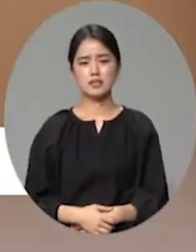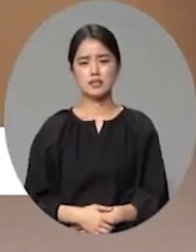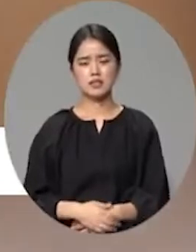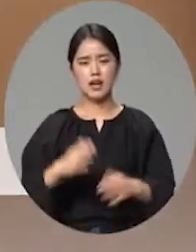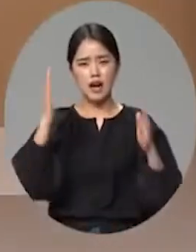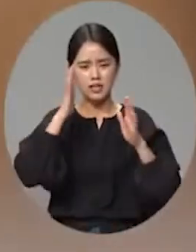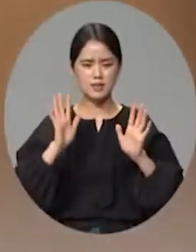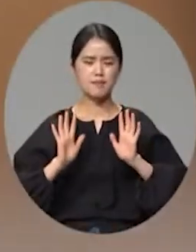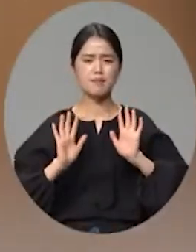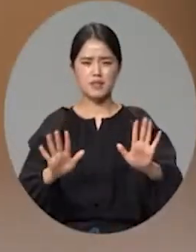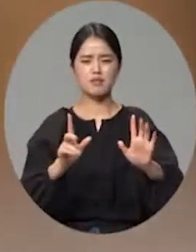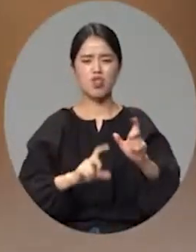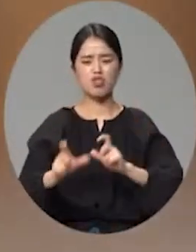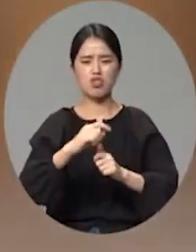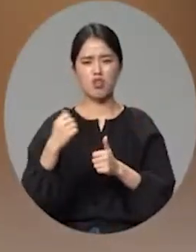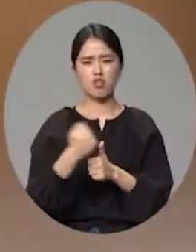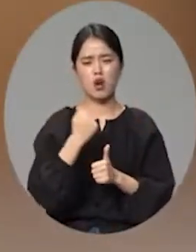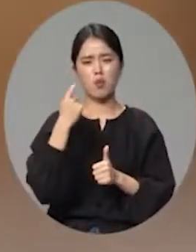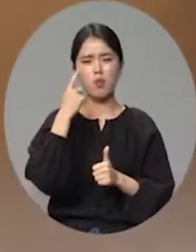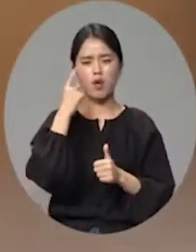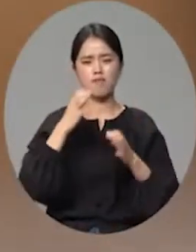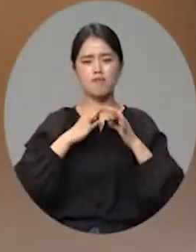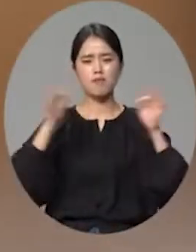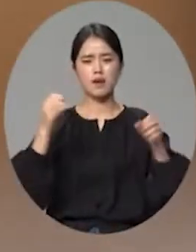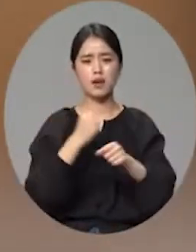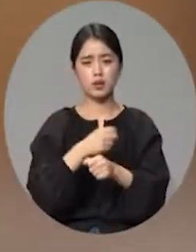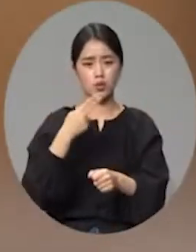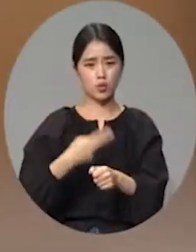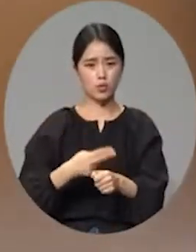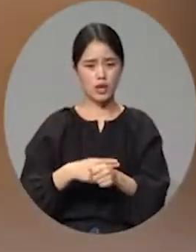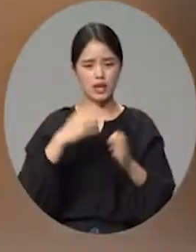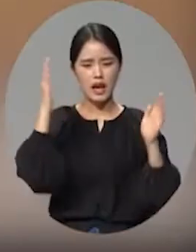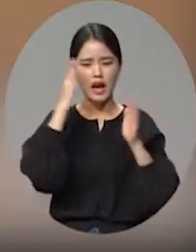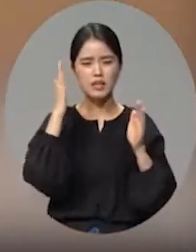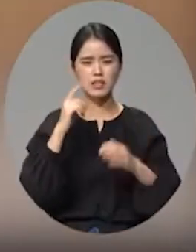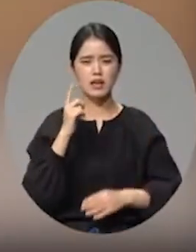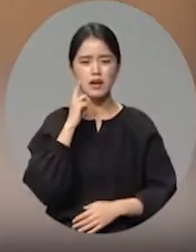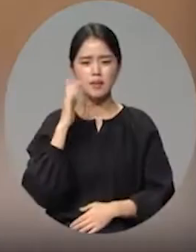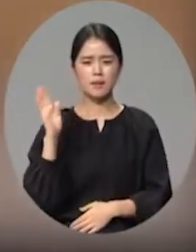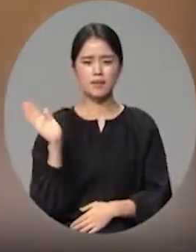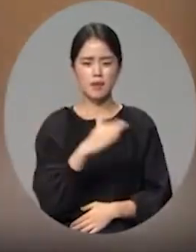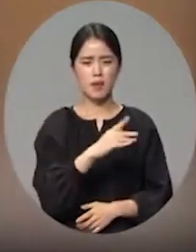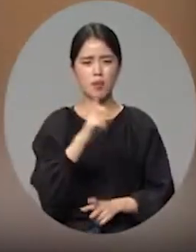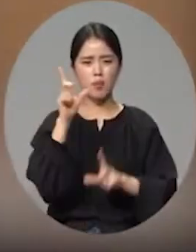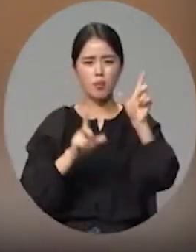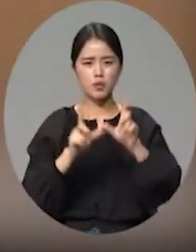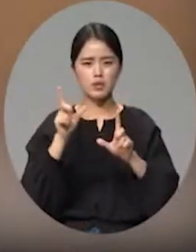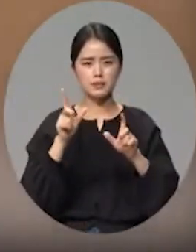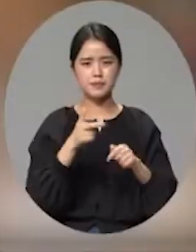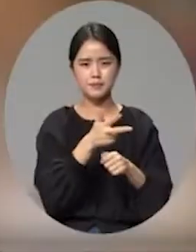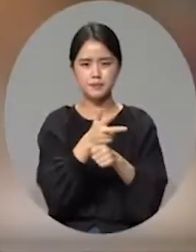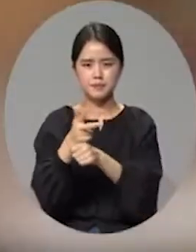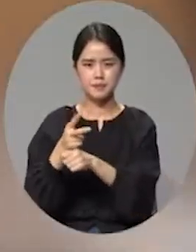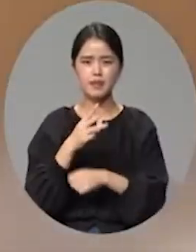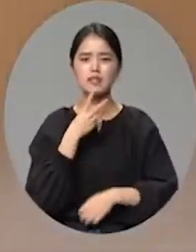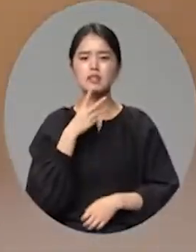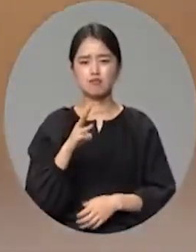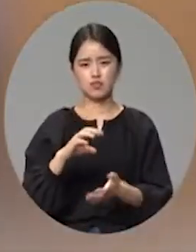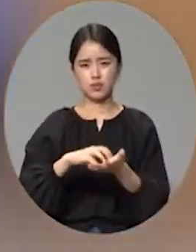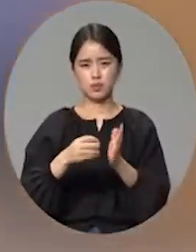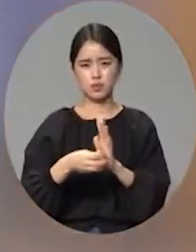학생을 밀치며 더 때리라고 목소리를 높이는 후 사에게 학생이 뺨을 때리는 모습이 담긴 영상이 3분 가량